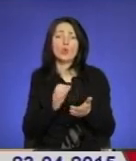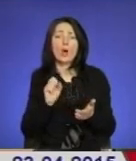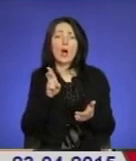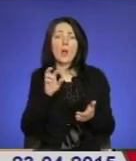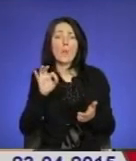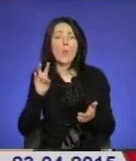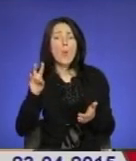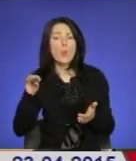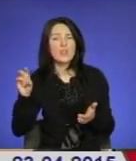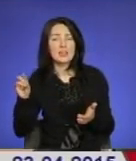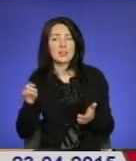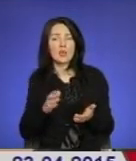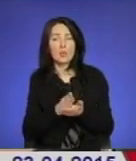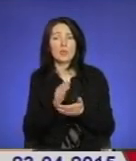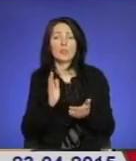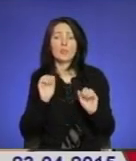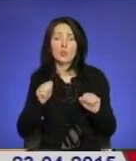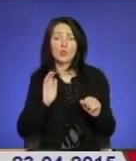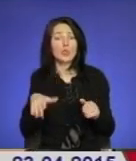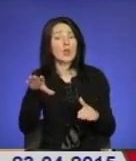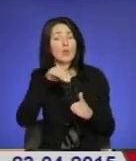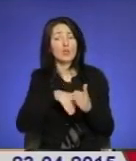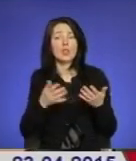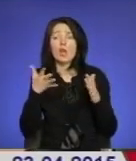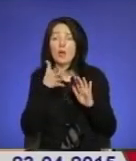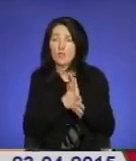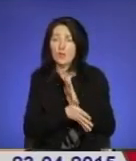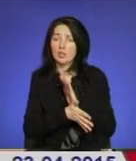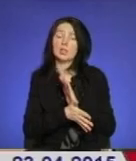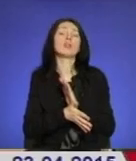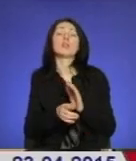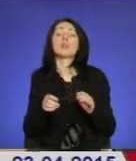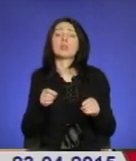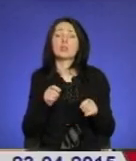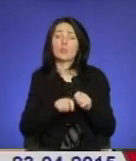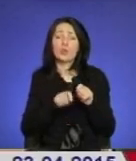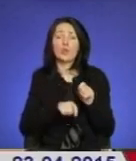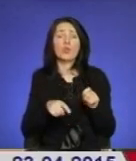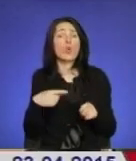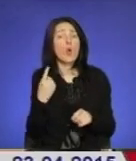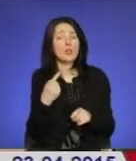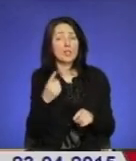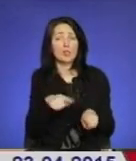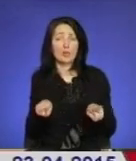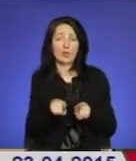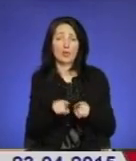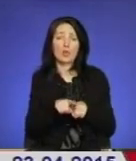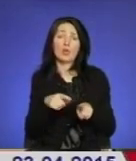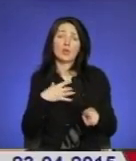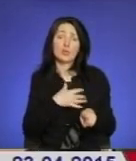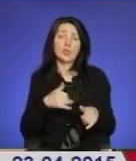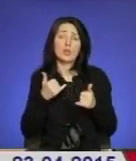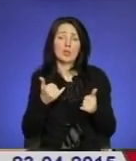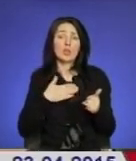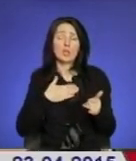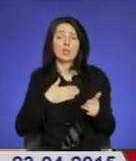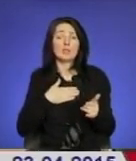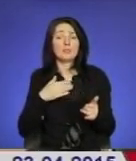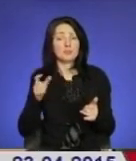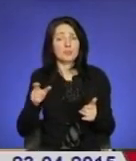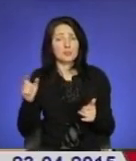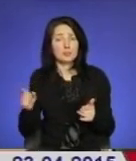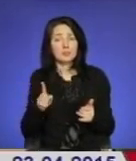можуть бути включені витрати, пов'язані з повіркою лічильників, зокрема, що також актуально для наших споживачів. Що означає, якщо